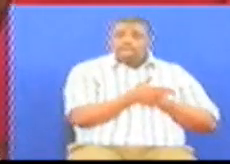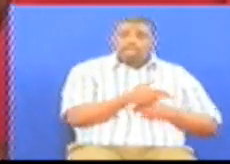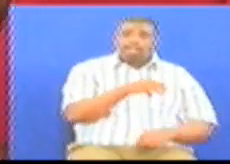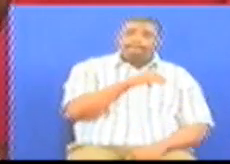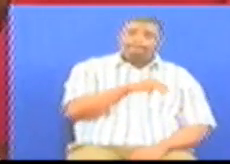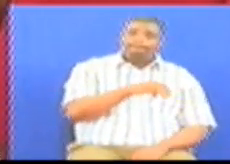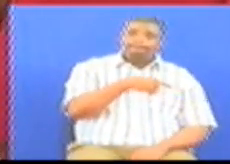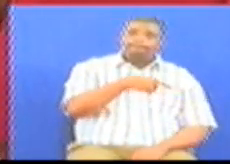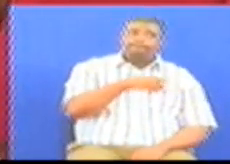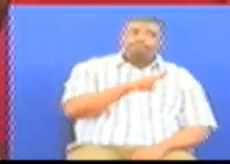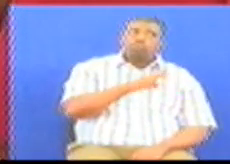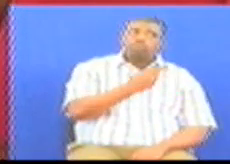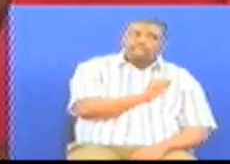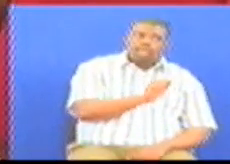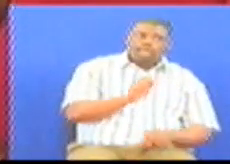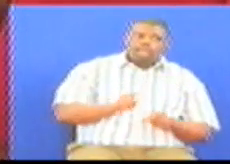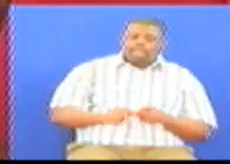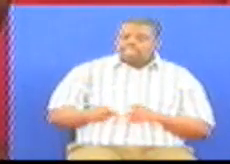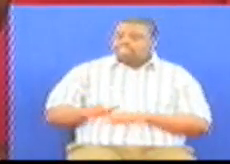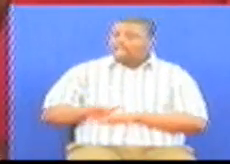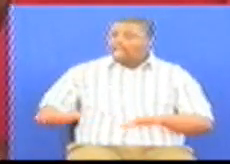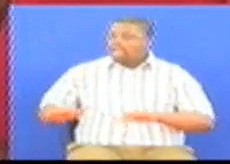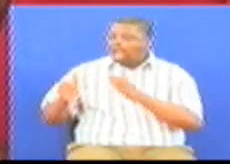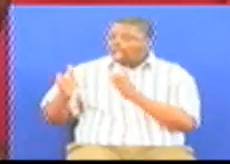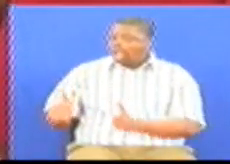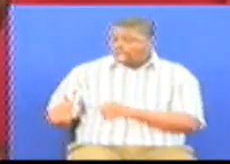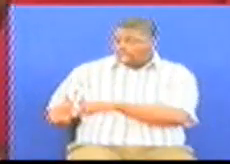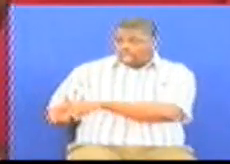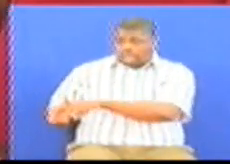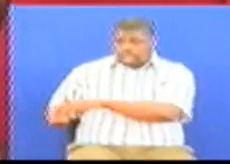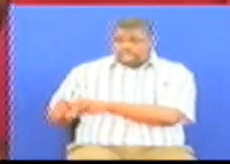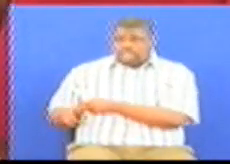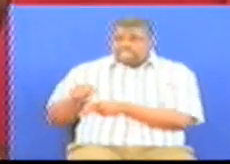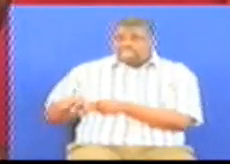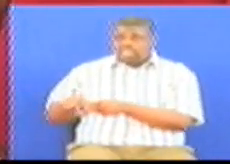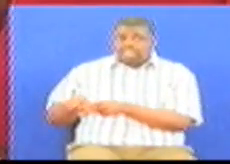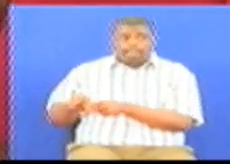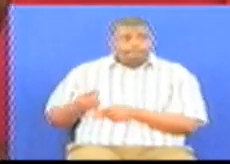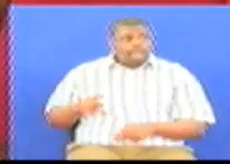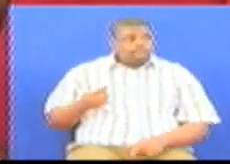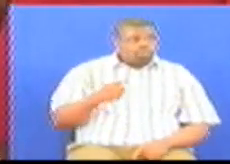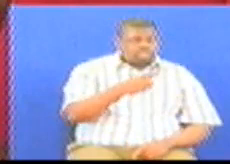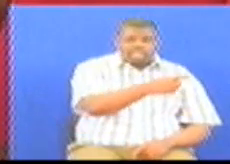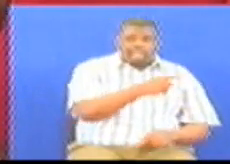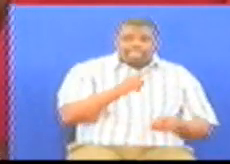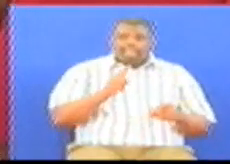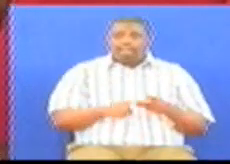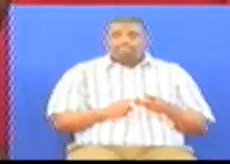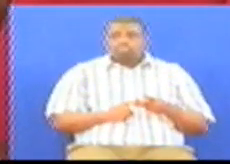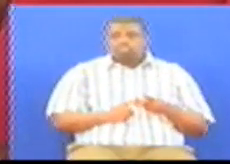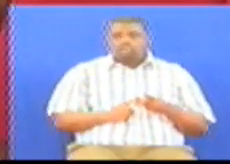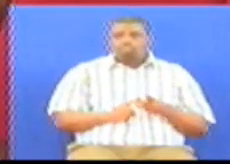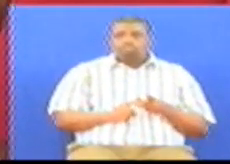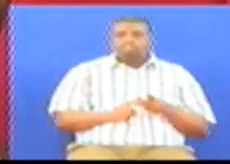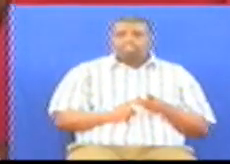Kitanda, lakini vile vile kituo cha Magazine ambacho ndio kipo mbali sana, na